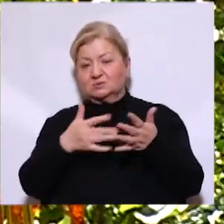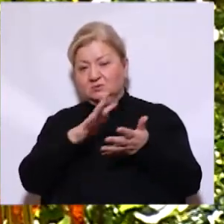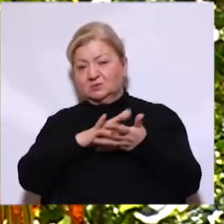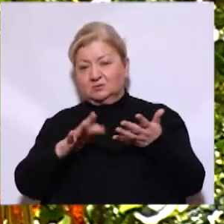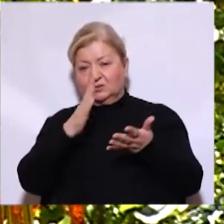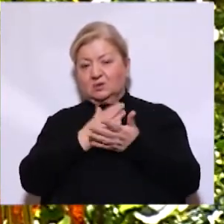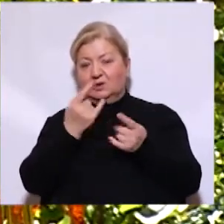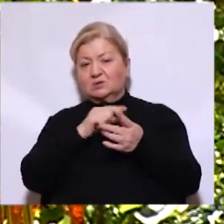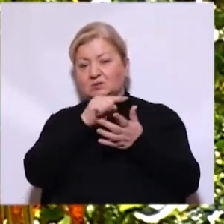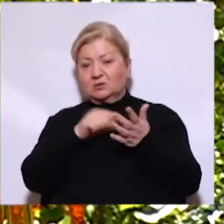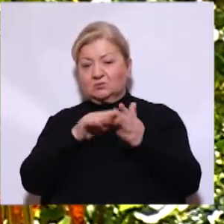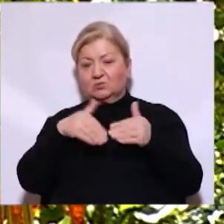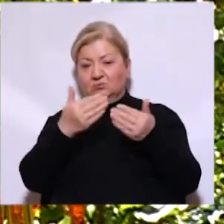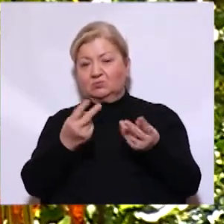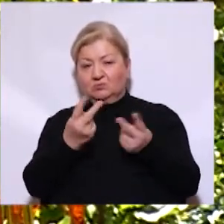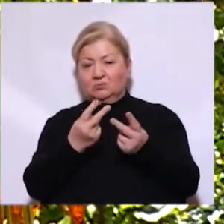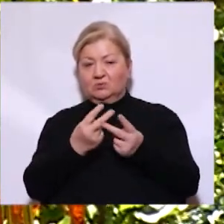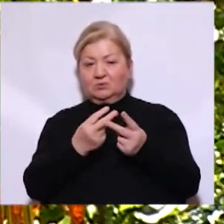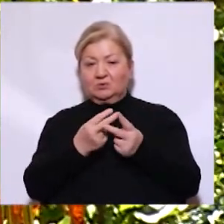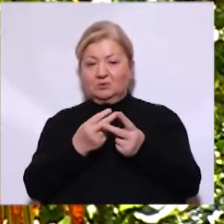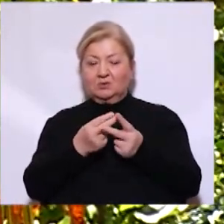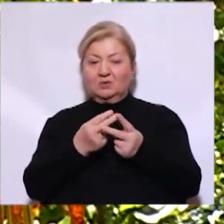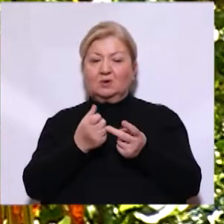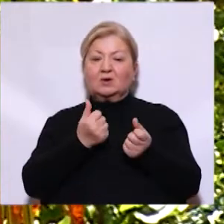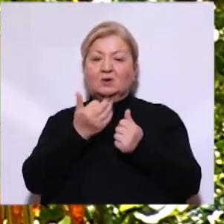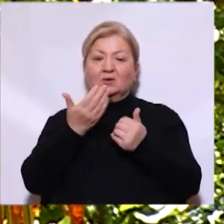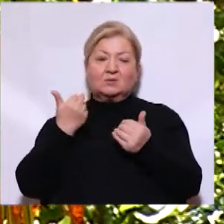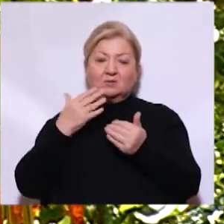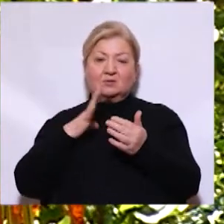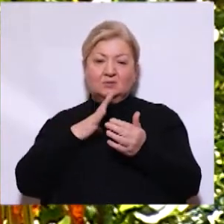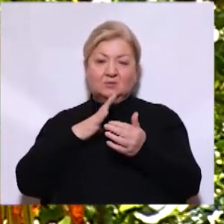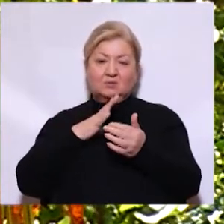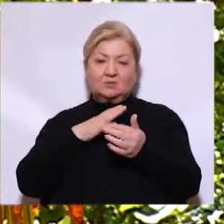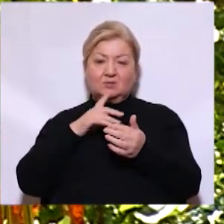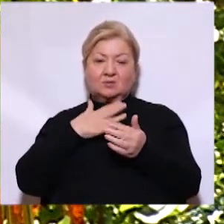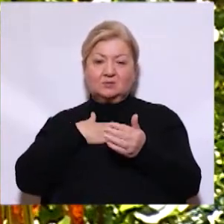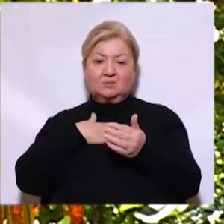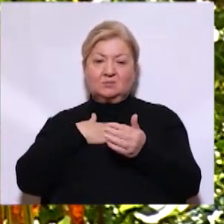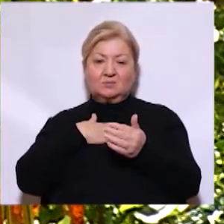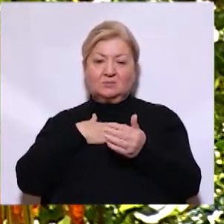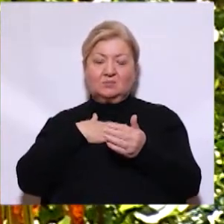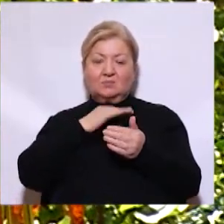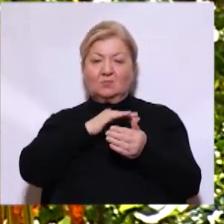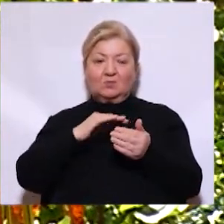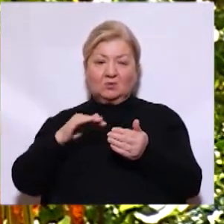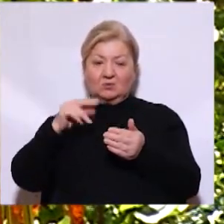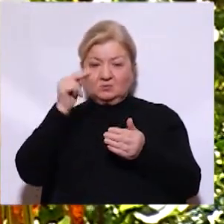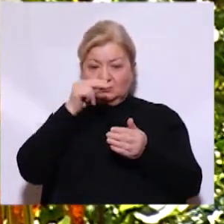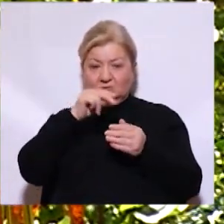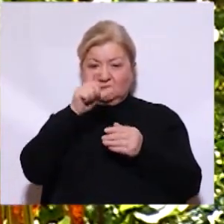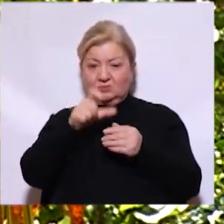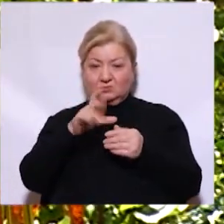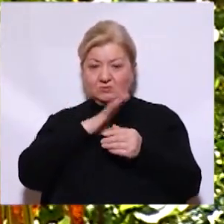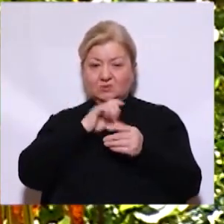ასე შემდეგ, ხო? და ერთი კითხვაც უნდა დაგისვათ, რამდენიმე ხნის წინ გავაკეთებინა ეს დავალება ჩემ მოსწავლეებს, სადაც